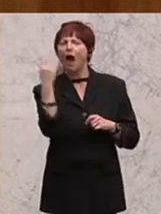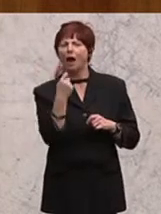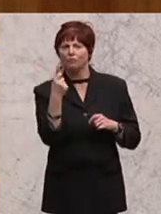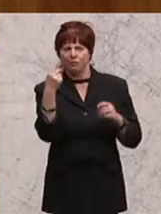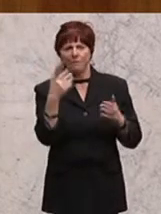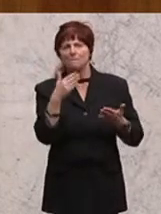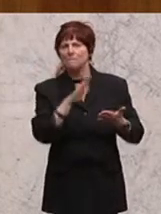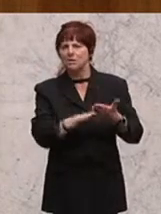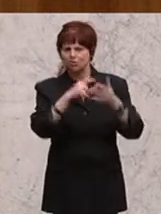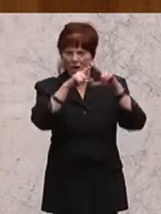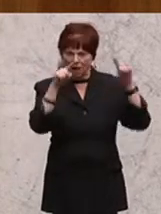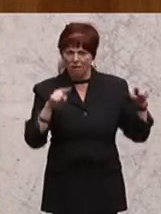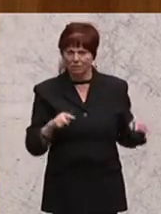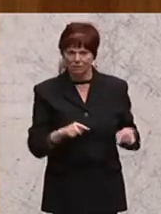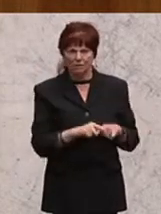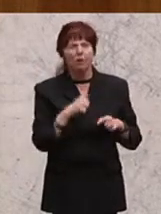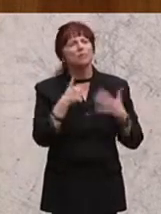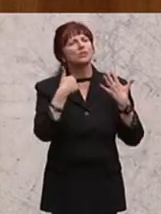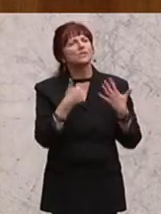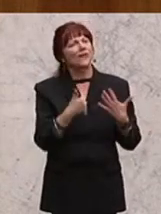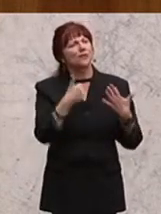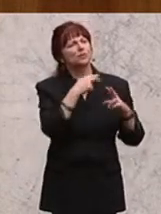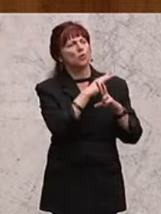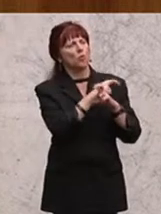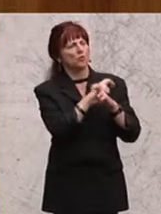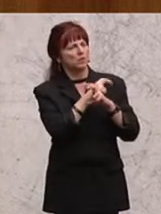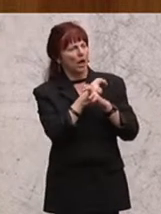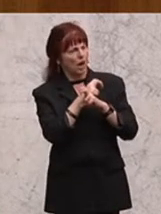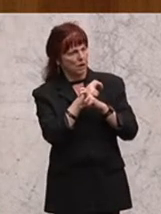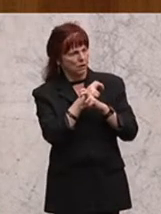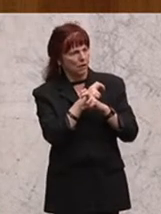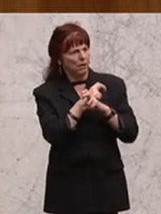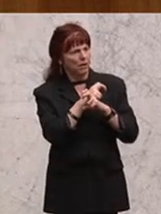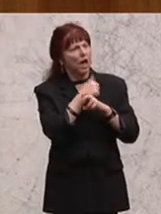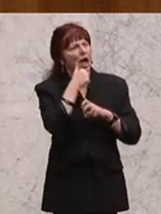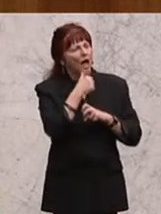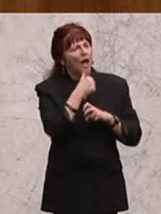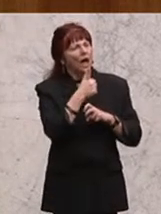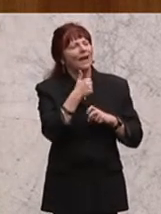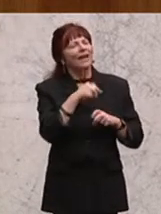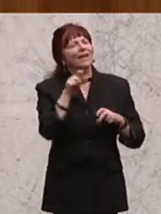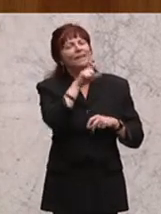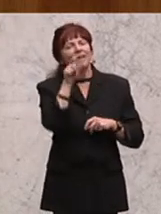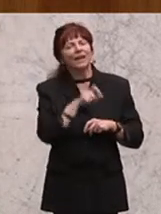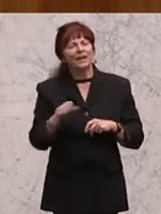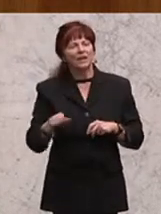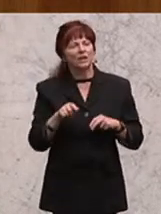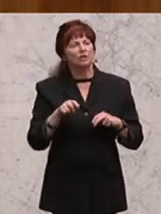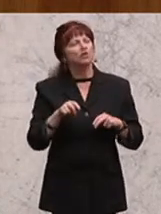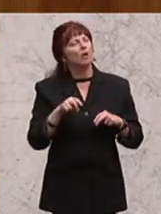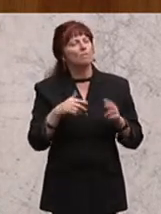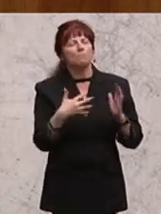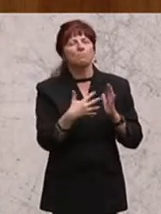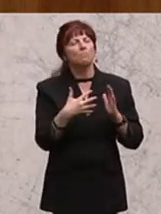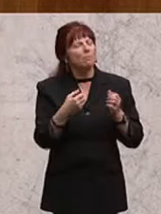zwar für 6 Österreicher. Und die Bank, die italienische Bank, Nationalbank, hat hier